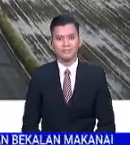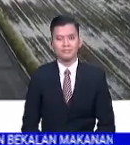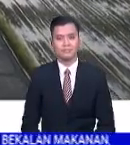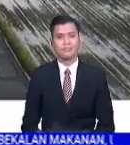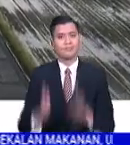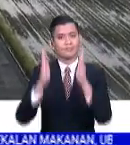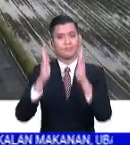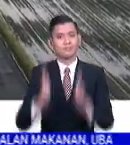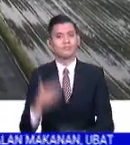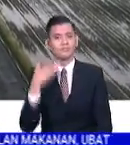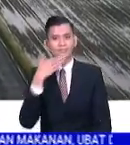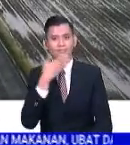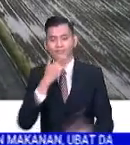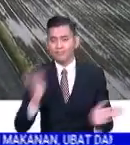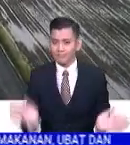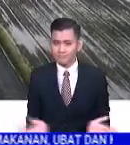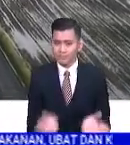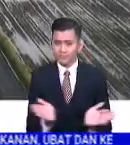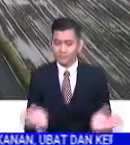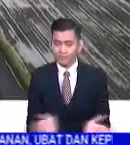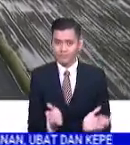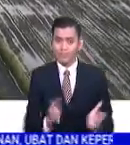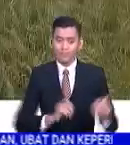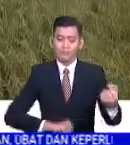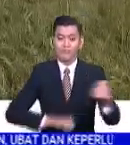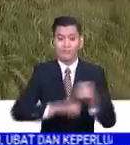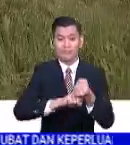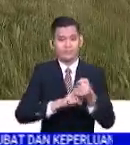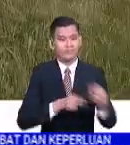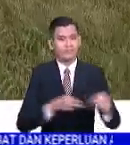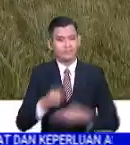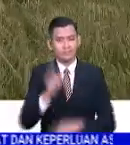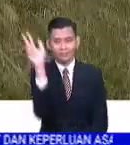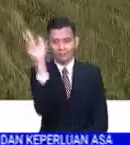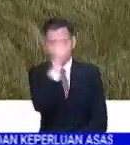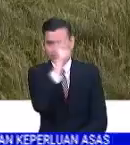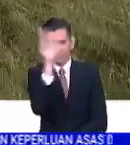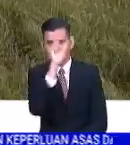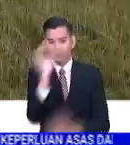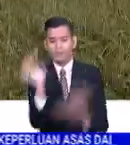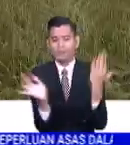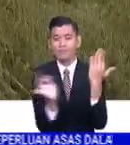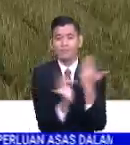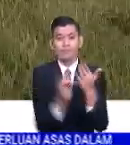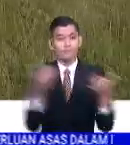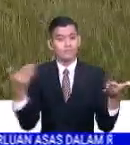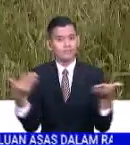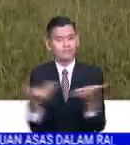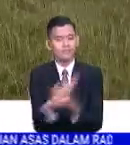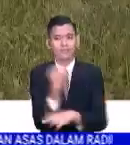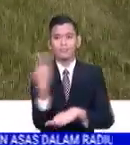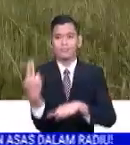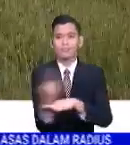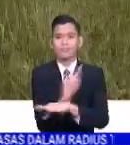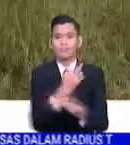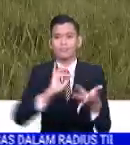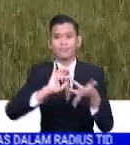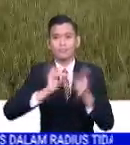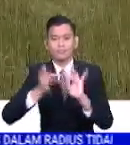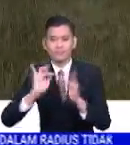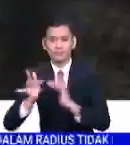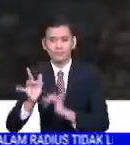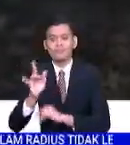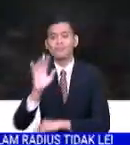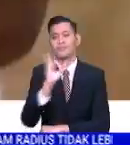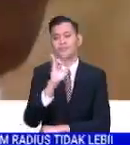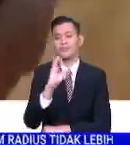Golongan muda juga diseru agar menyokong usaha kerajaan membawa teknologi moden seperti penggunaan Internet of Things